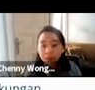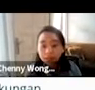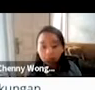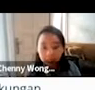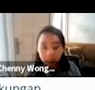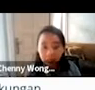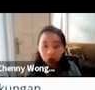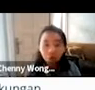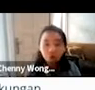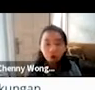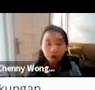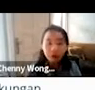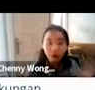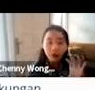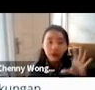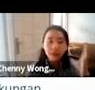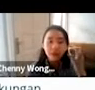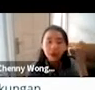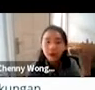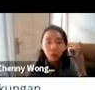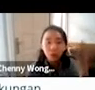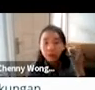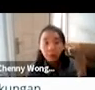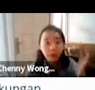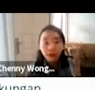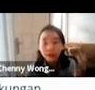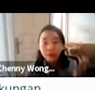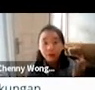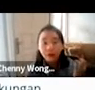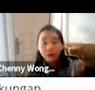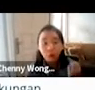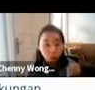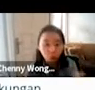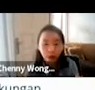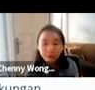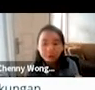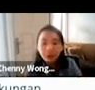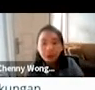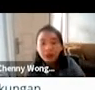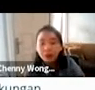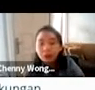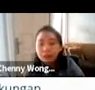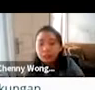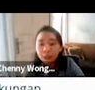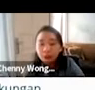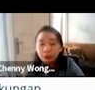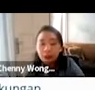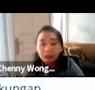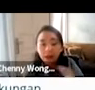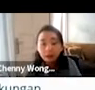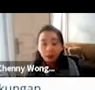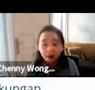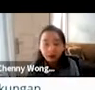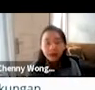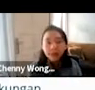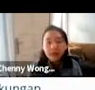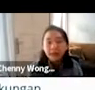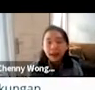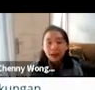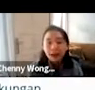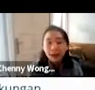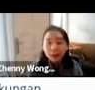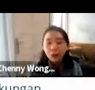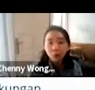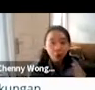klaim yang tidak jelas atau gitu ya jadi memberikan multi interpretatif kepada konsumen lalu yang selanjutnya adalah irrelevant